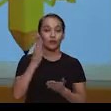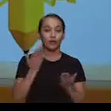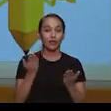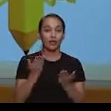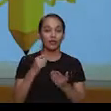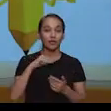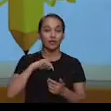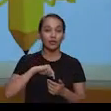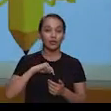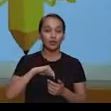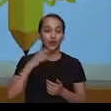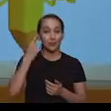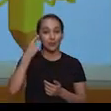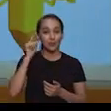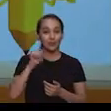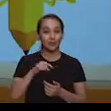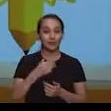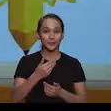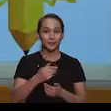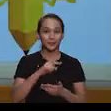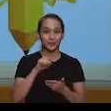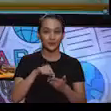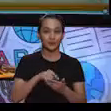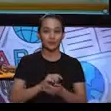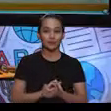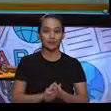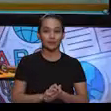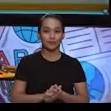Suvning qanday xususiyatlarini bilasiz?